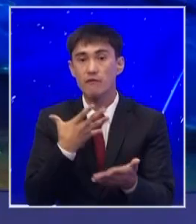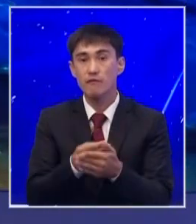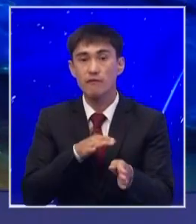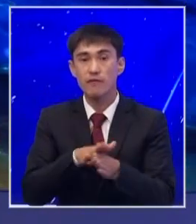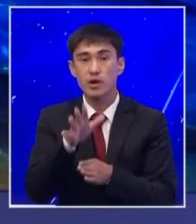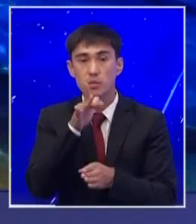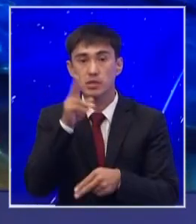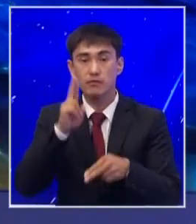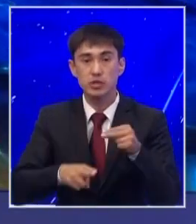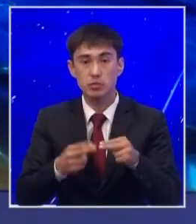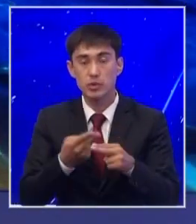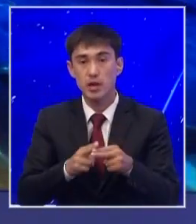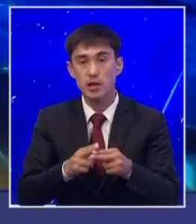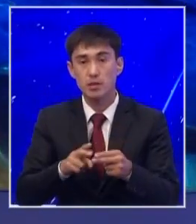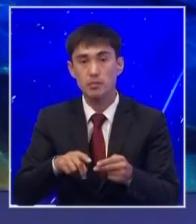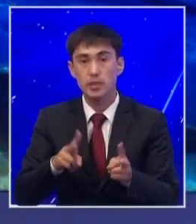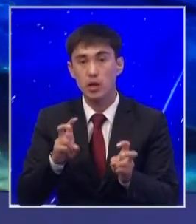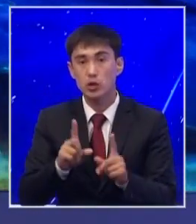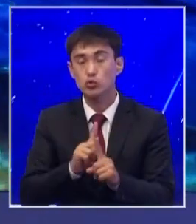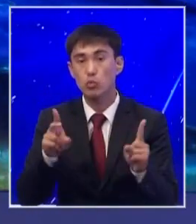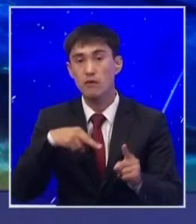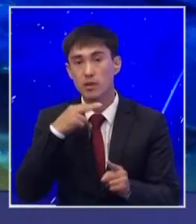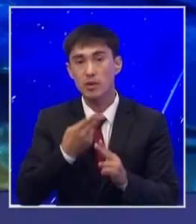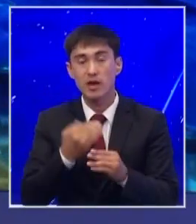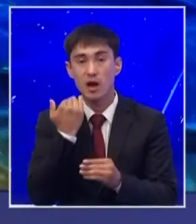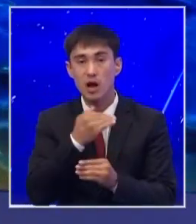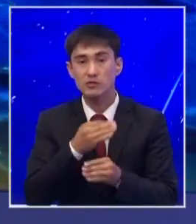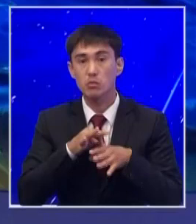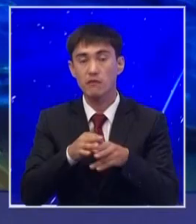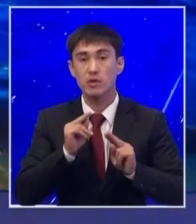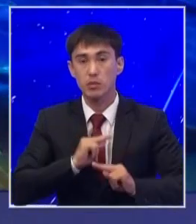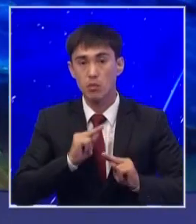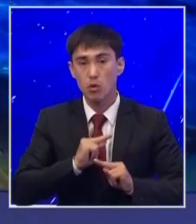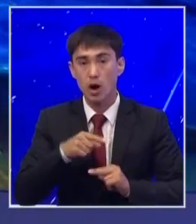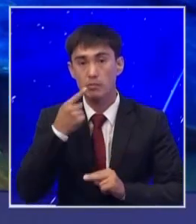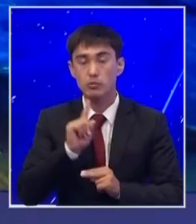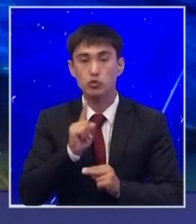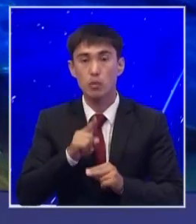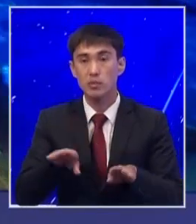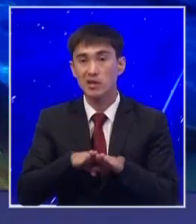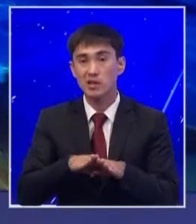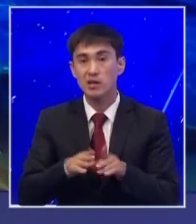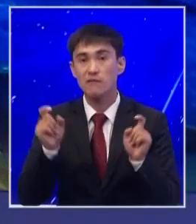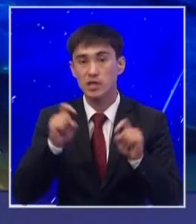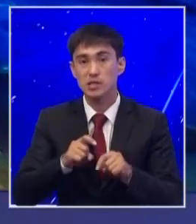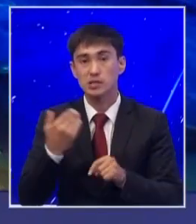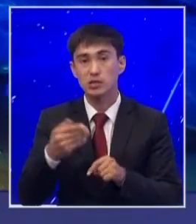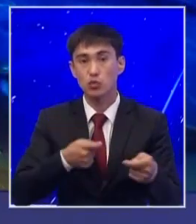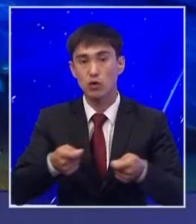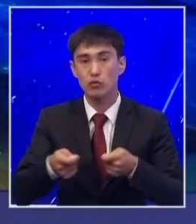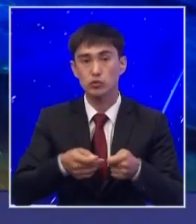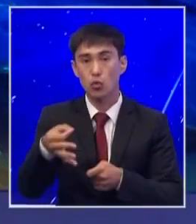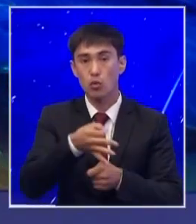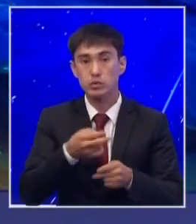их завершения, при этом акцентировав особое внимание на качестве проводимых работ. Отметим, что подобные визиты со стороны